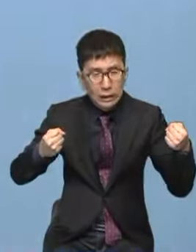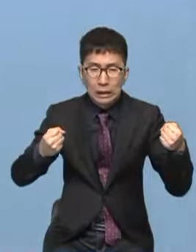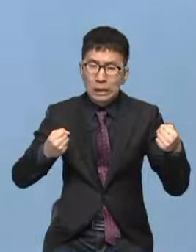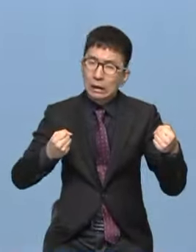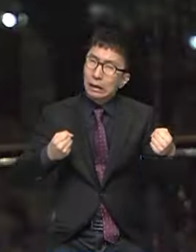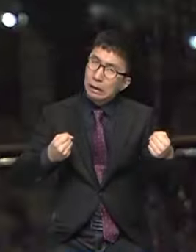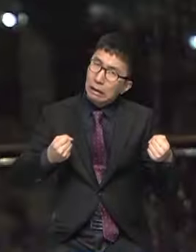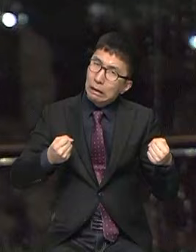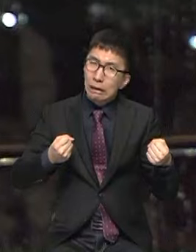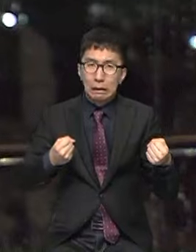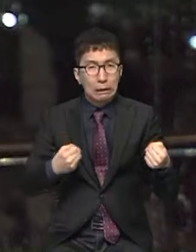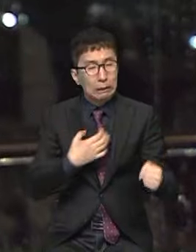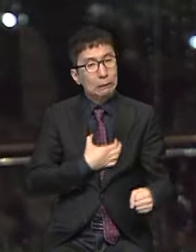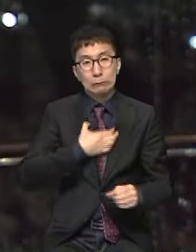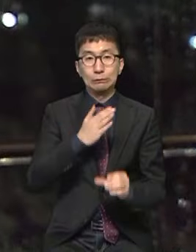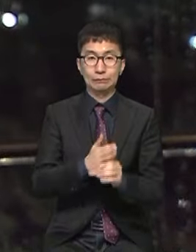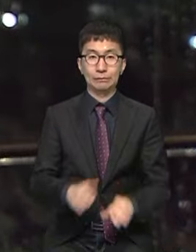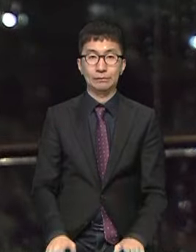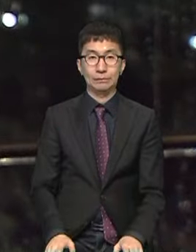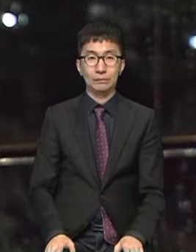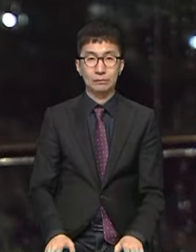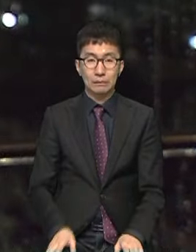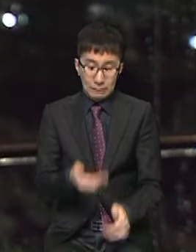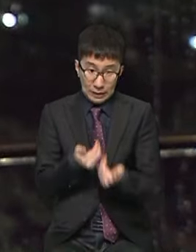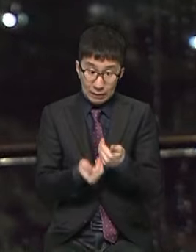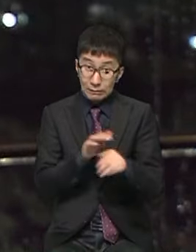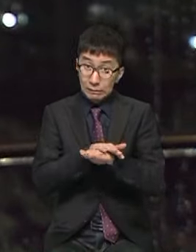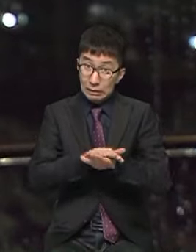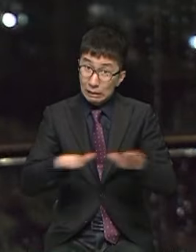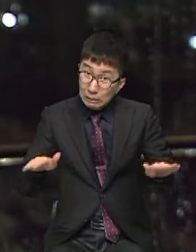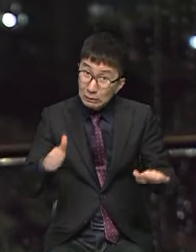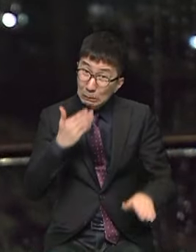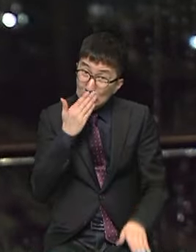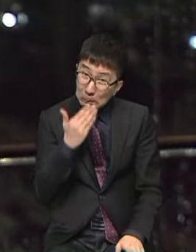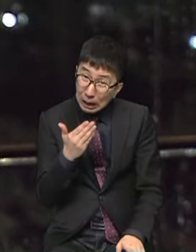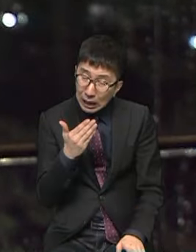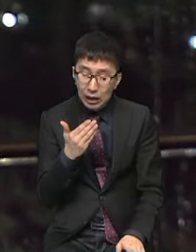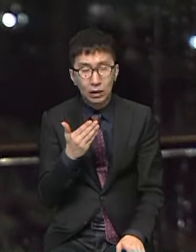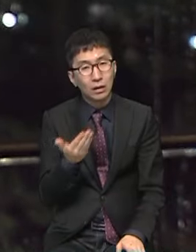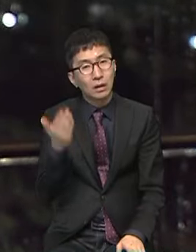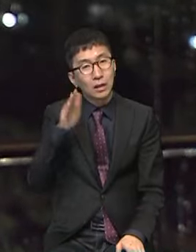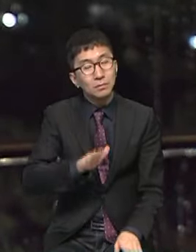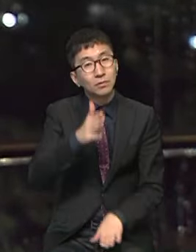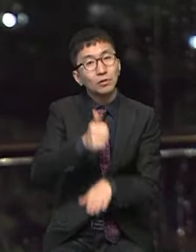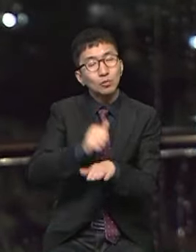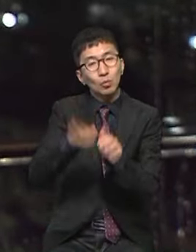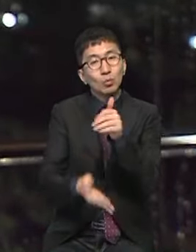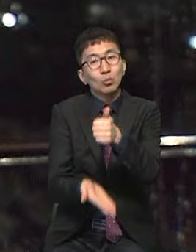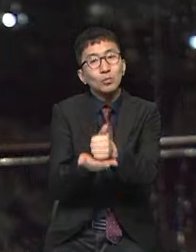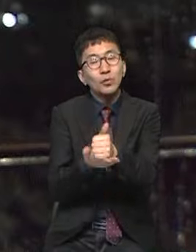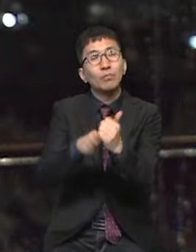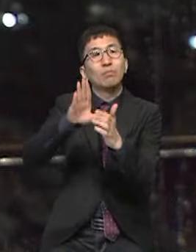된 겁니다. 양측이 극적으로 갈등을 봉합한다고 해도 공천 국면에서 주도권